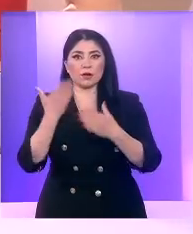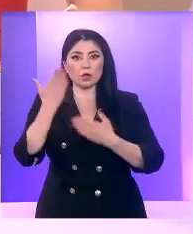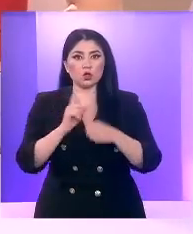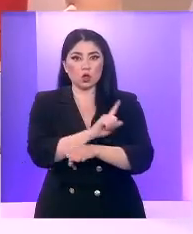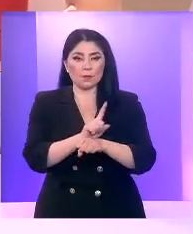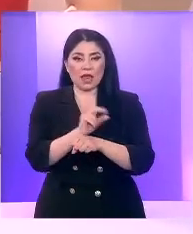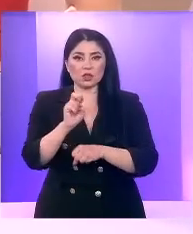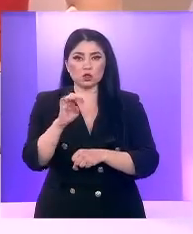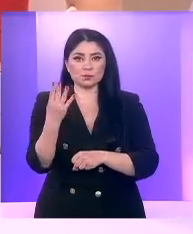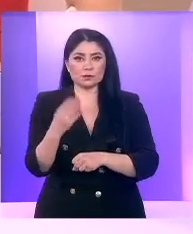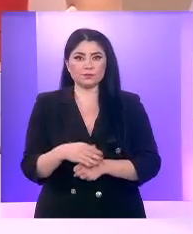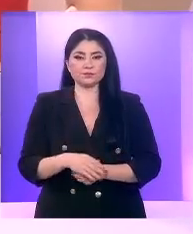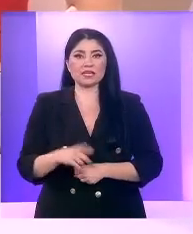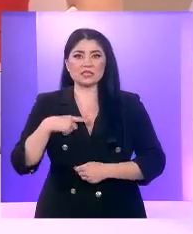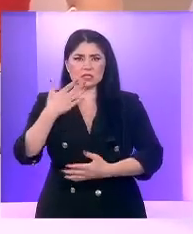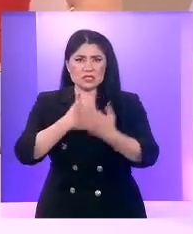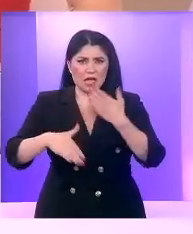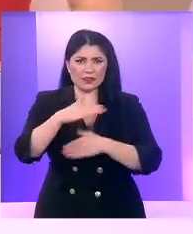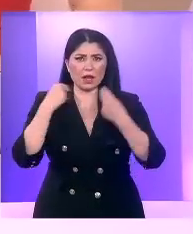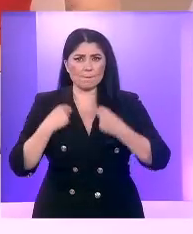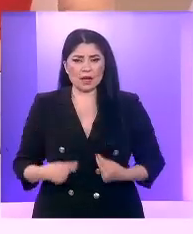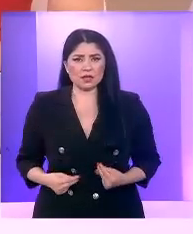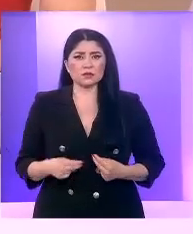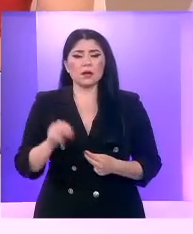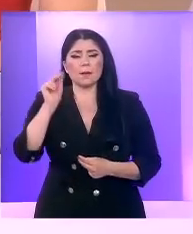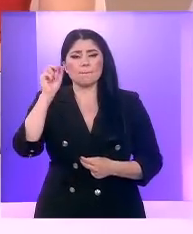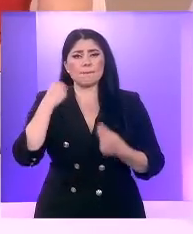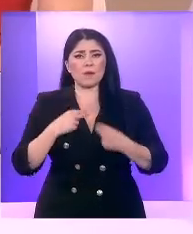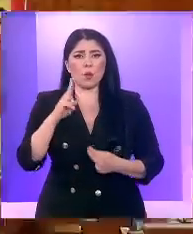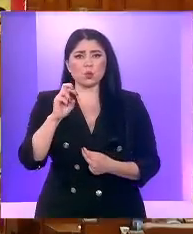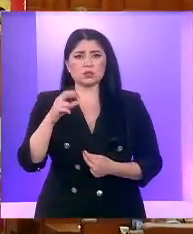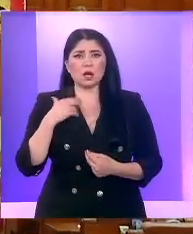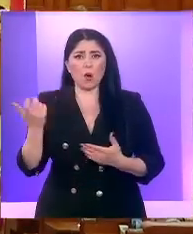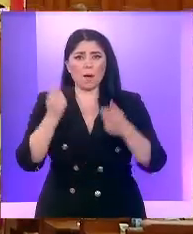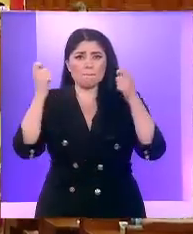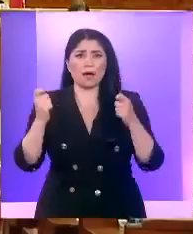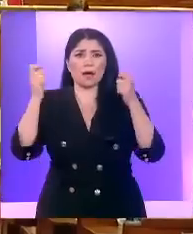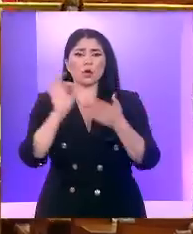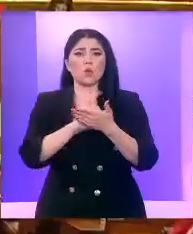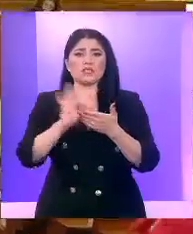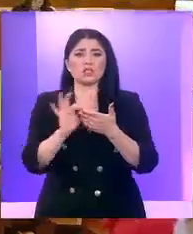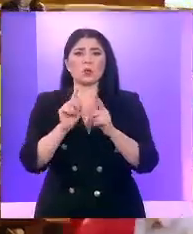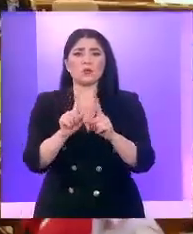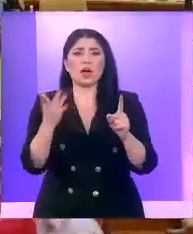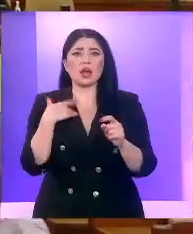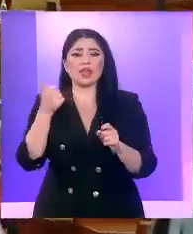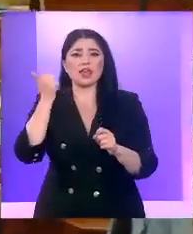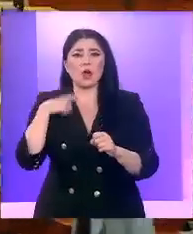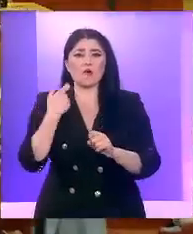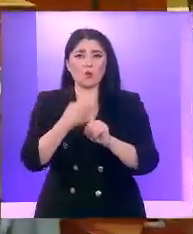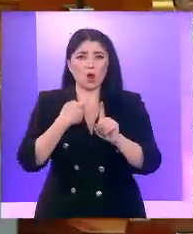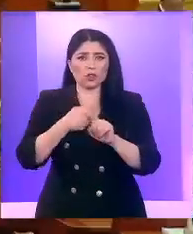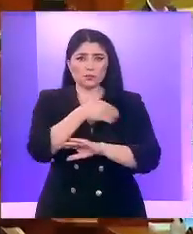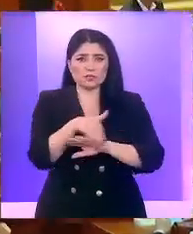Informație de ultimă oră la Digi24. Este scandal în Parlament. Aleșii USR au luat pancartele cu mesajele profesorilor care au ieșit ieri în